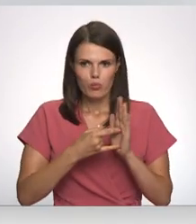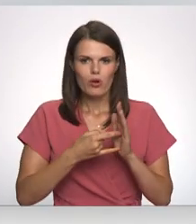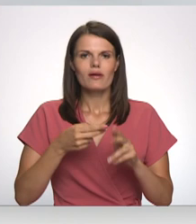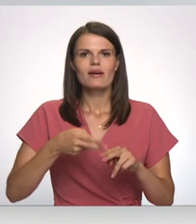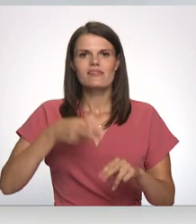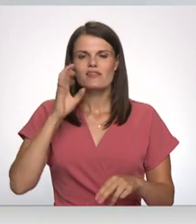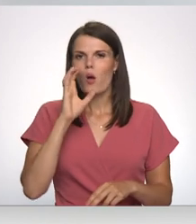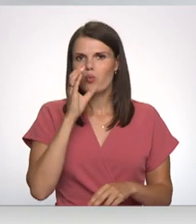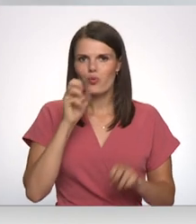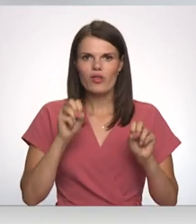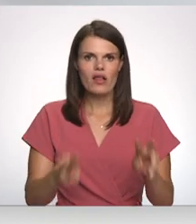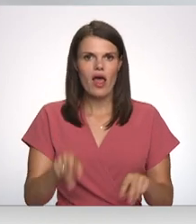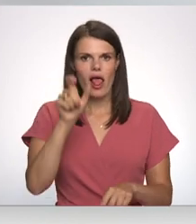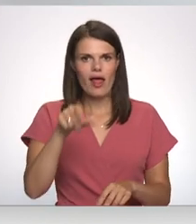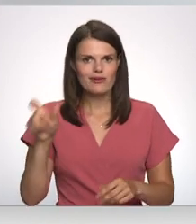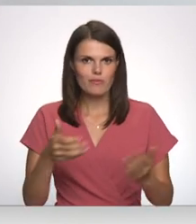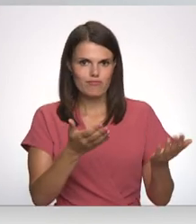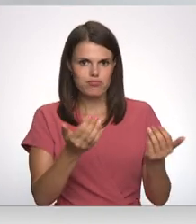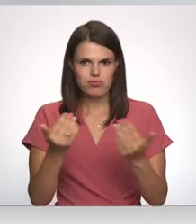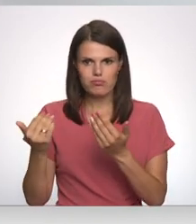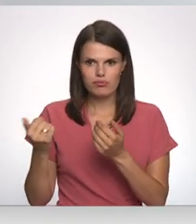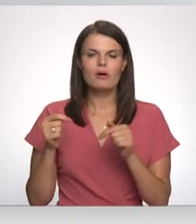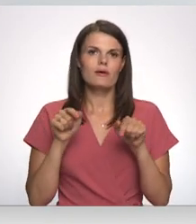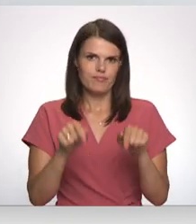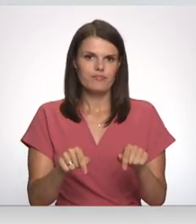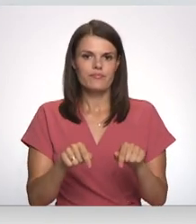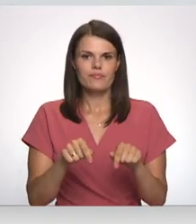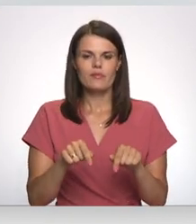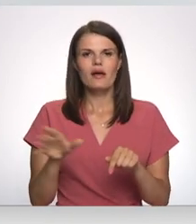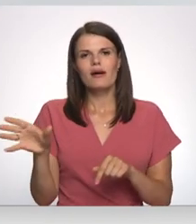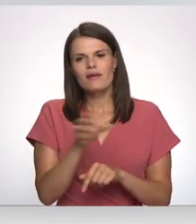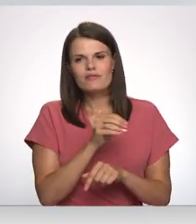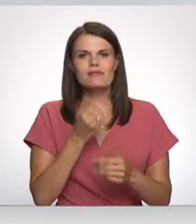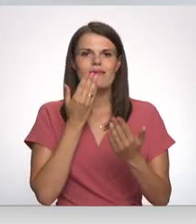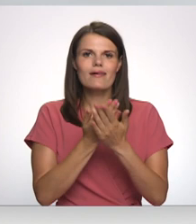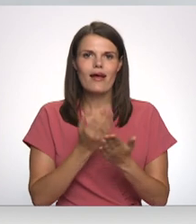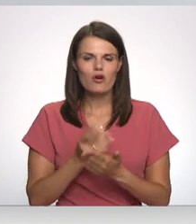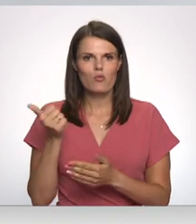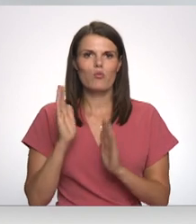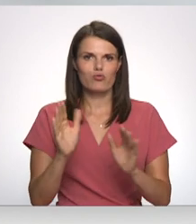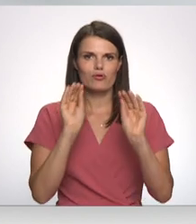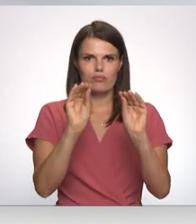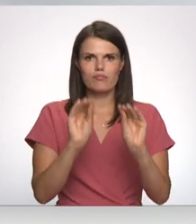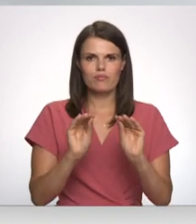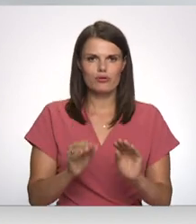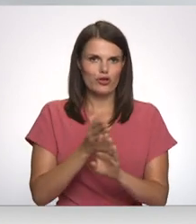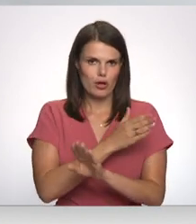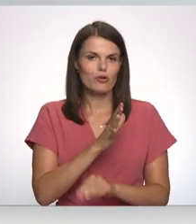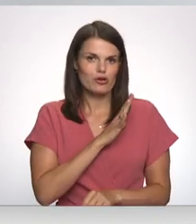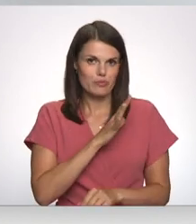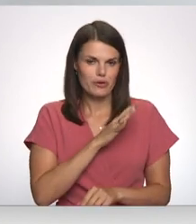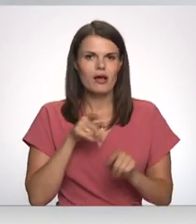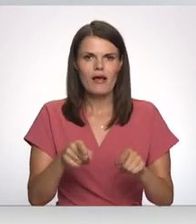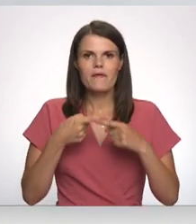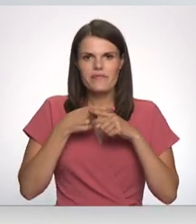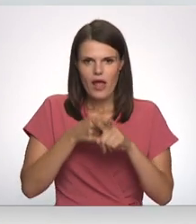saldūdeņu eksperti, kas ir arī šo te, nu, teiksim, visu rekomendāciju izstrādātāji bijuši. Tā